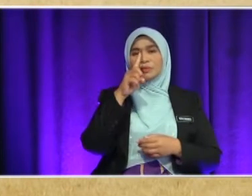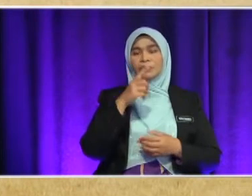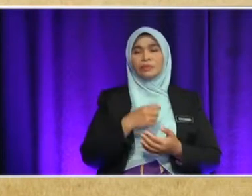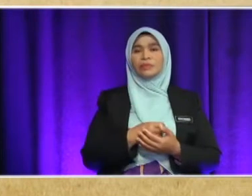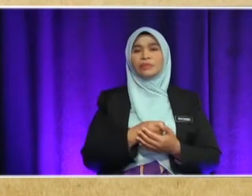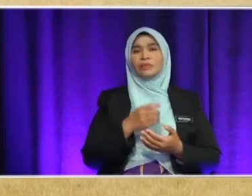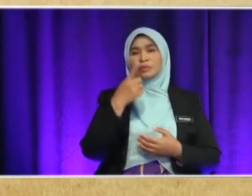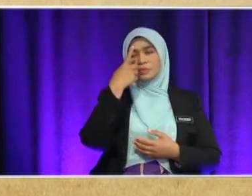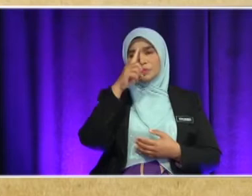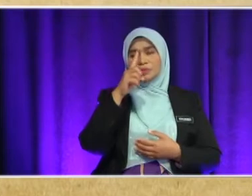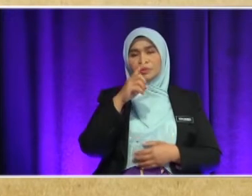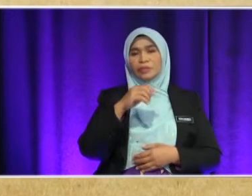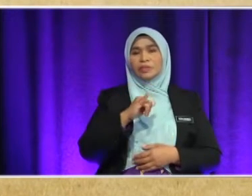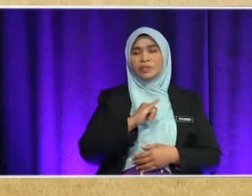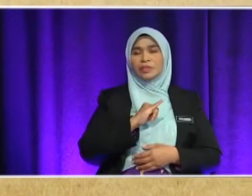bagi